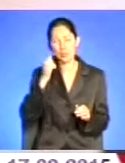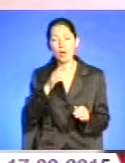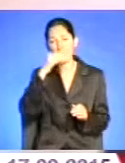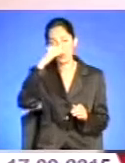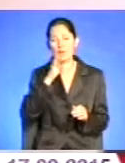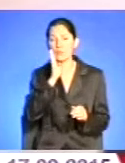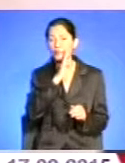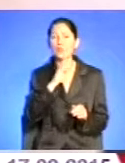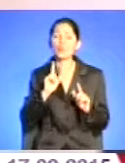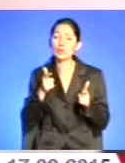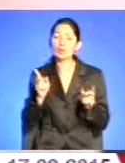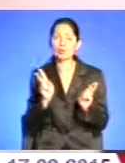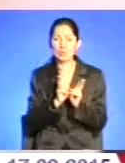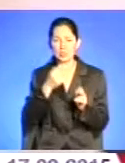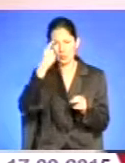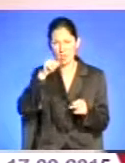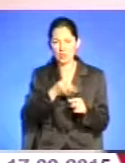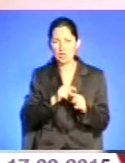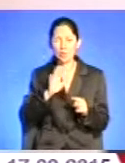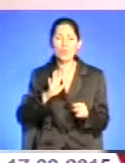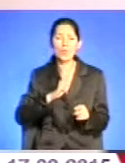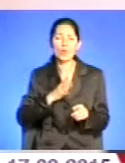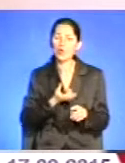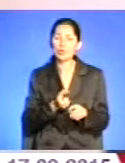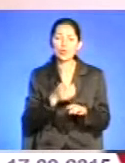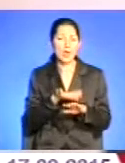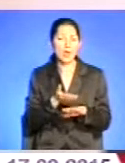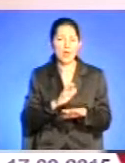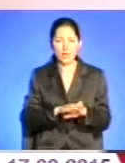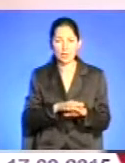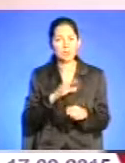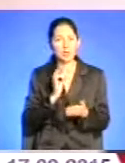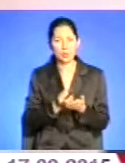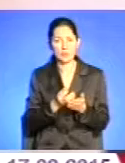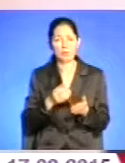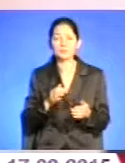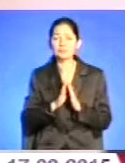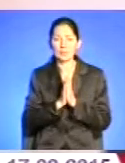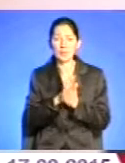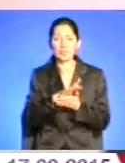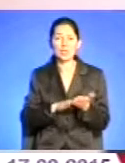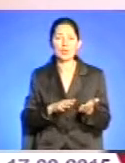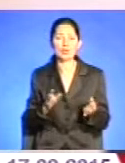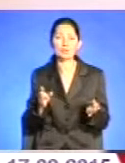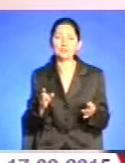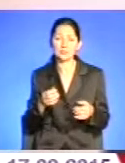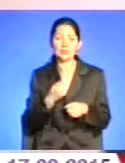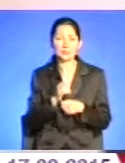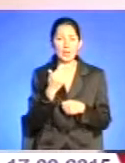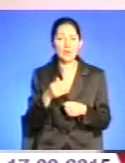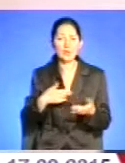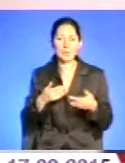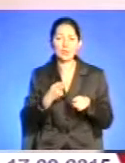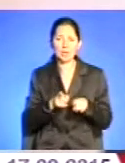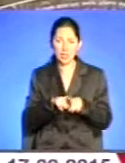зустрітися. Знаю, для вас це був дуже важкий досвід. І я перепрошую, що ми змусили вас пройти цей шлях ще раз. Я знаю, що вам було дуже